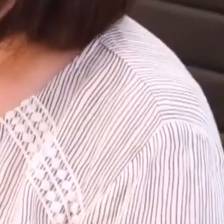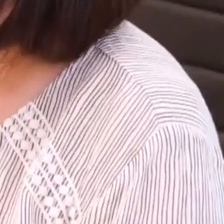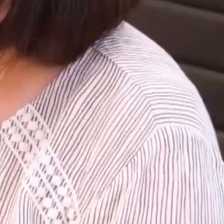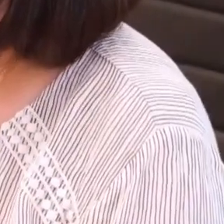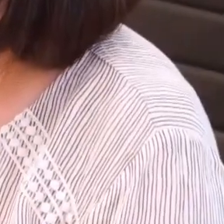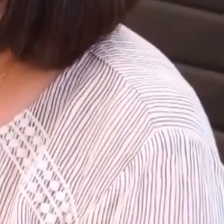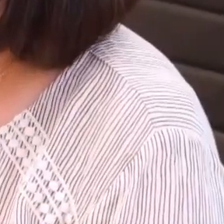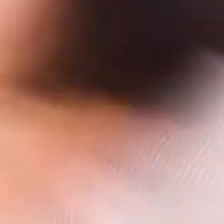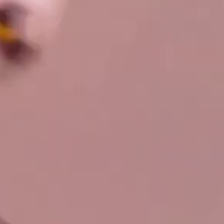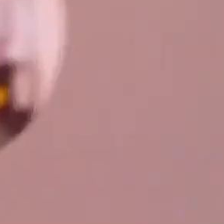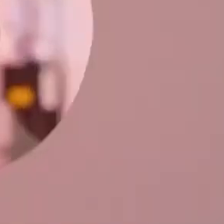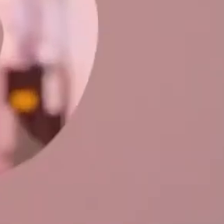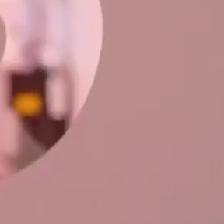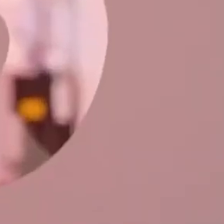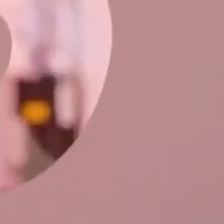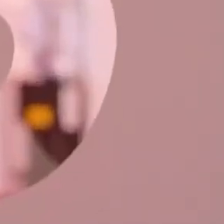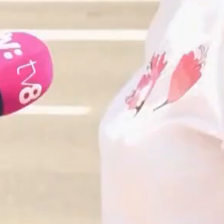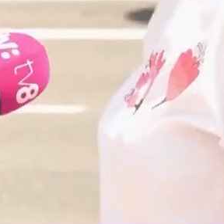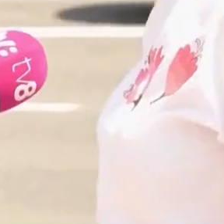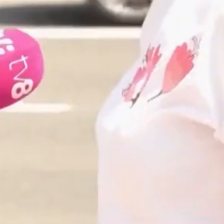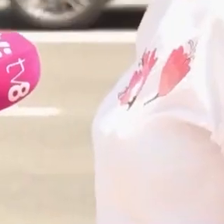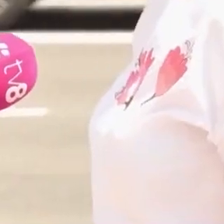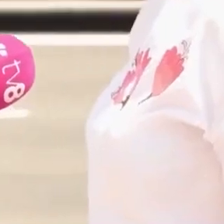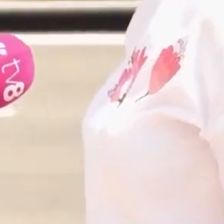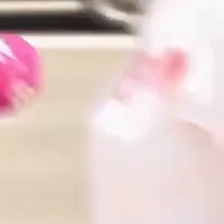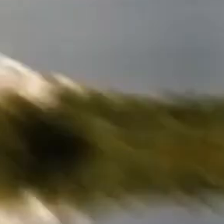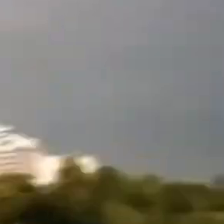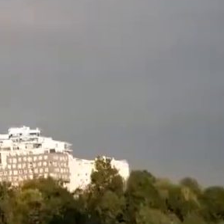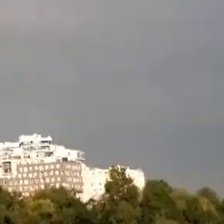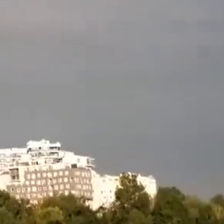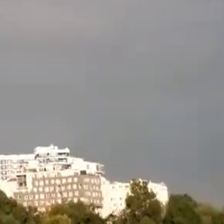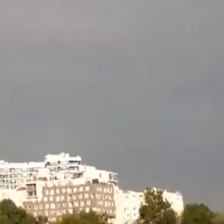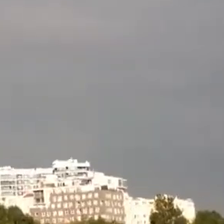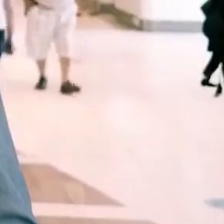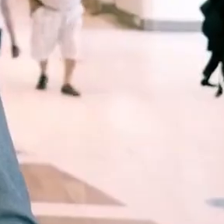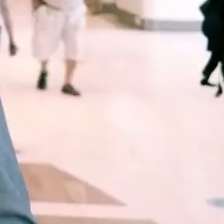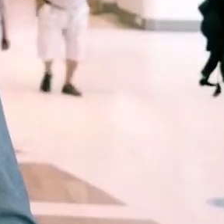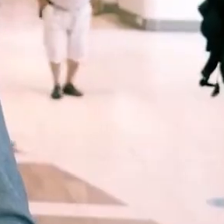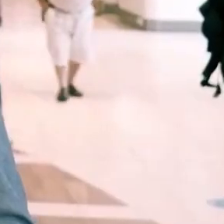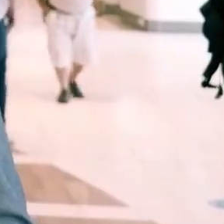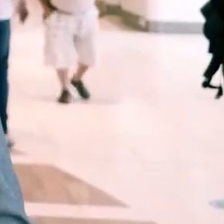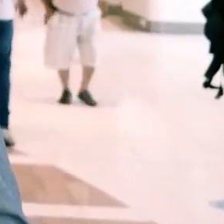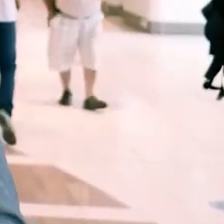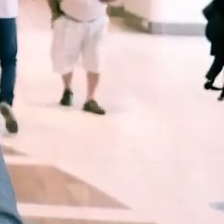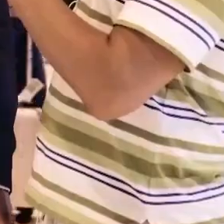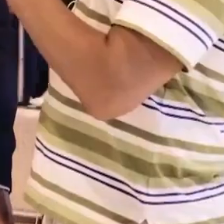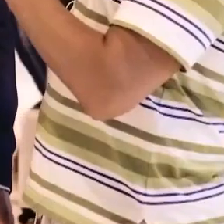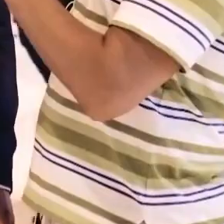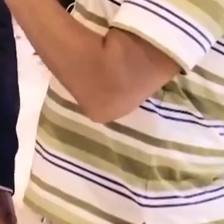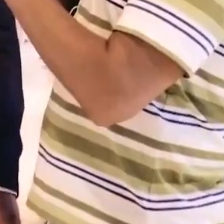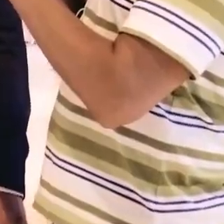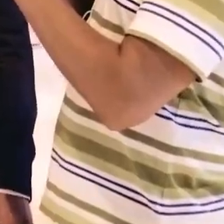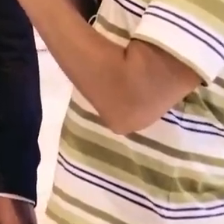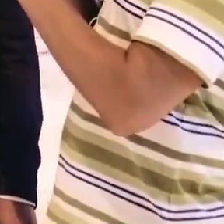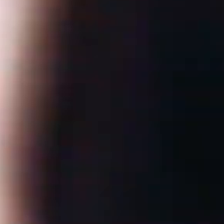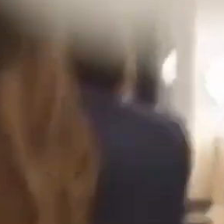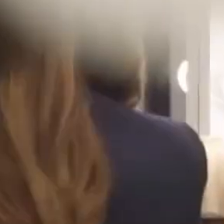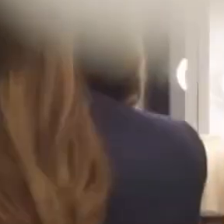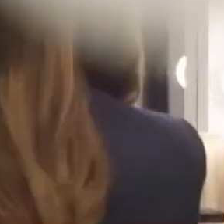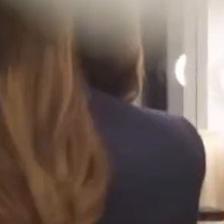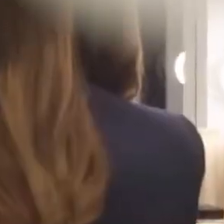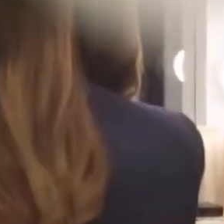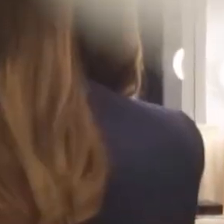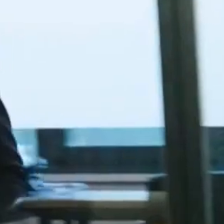care spune adevărul așa cum este el subiecte sa privesc care te inspiră care îți dau putere să mergi înainte